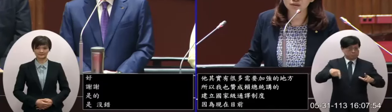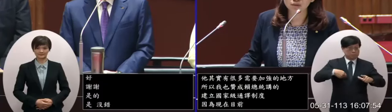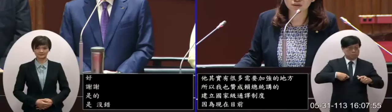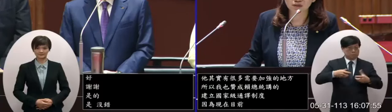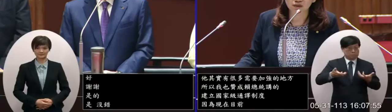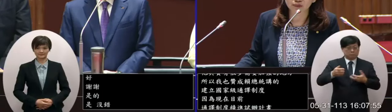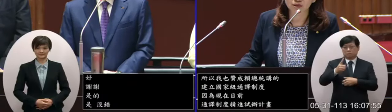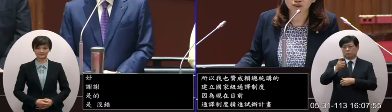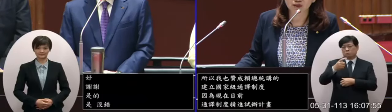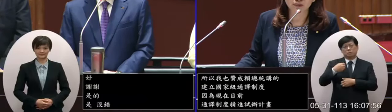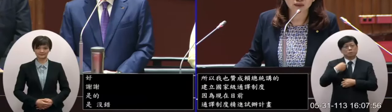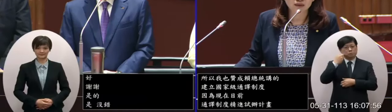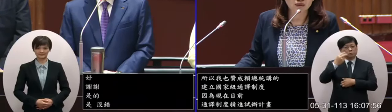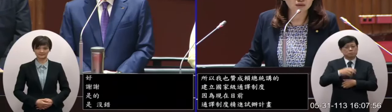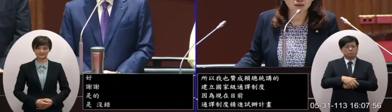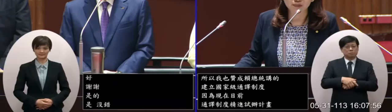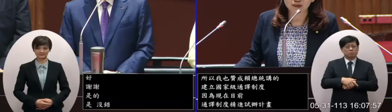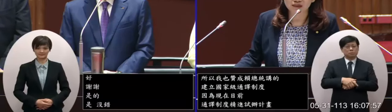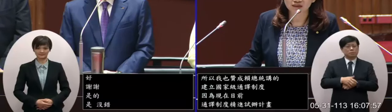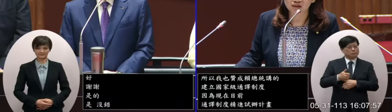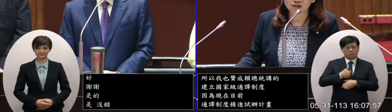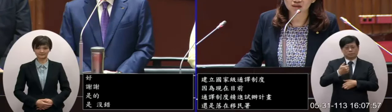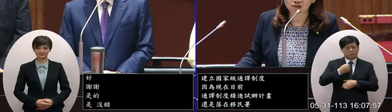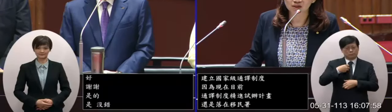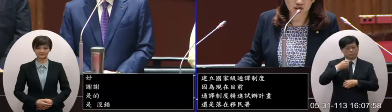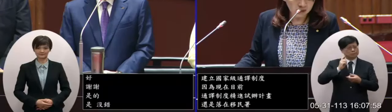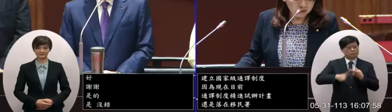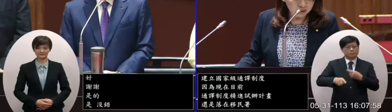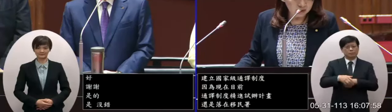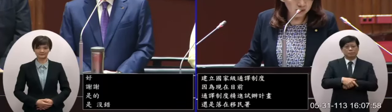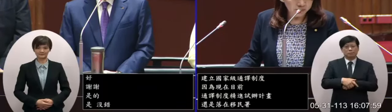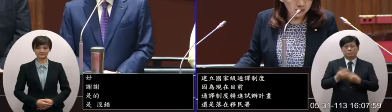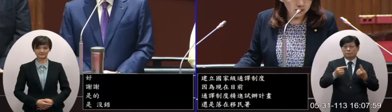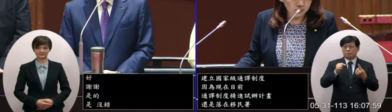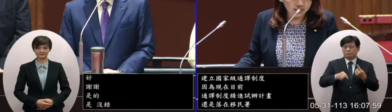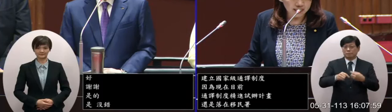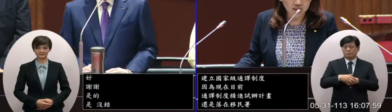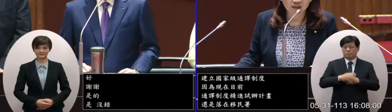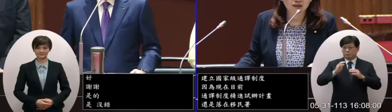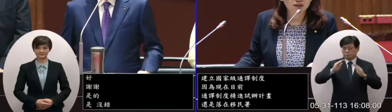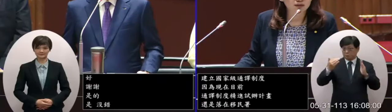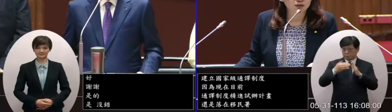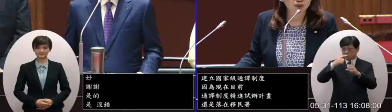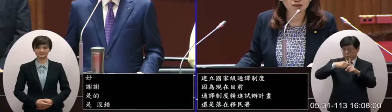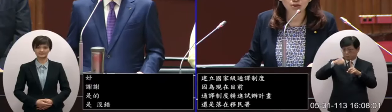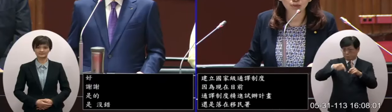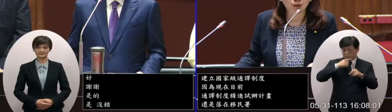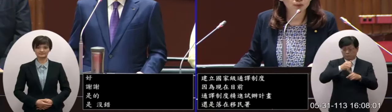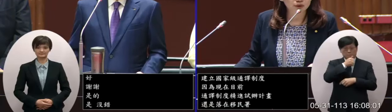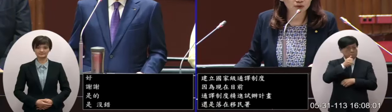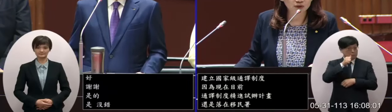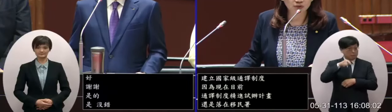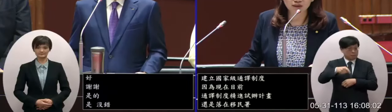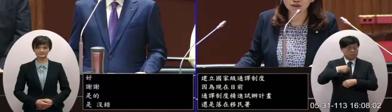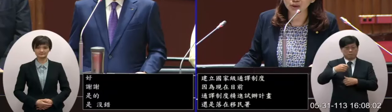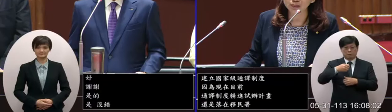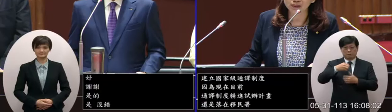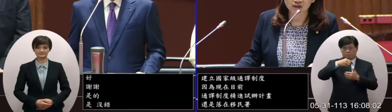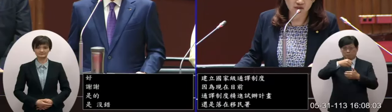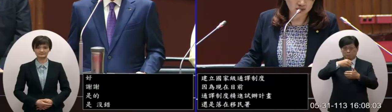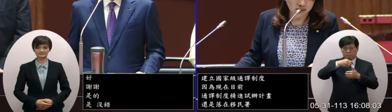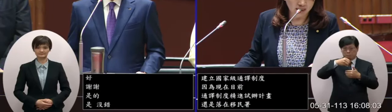个工程？说实在的，我也觉得这个是很不可思议的一件事情。像这个国家级的通译制度，我都觉得说，